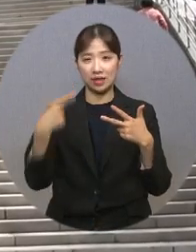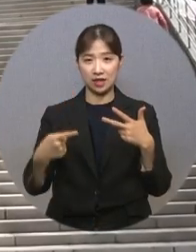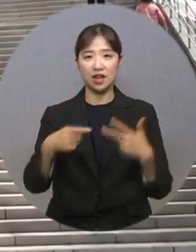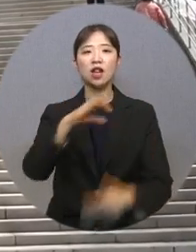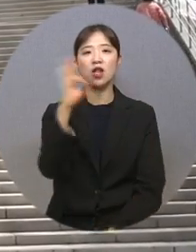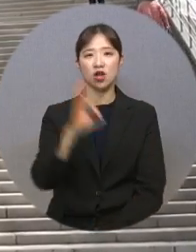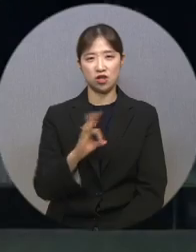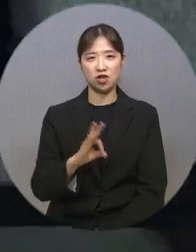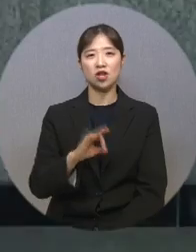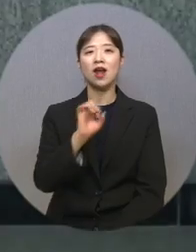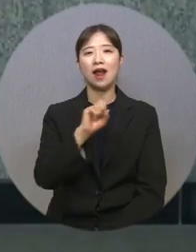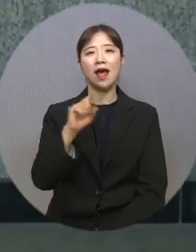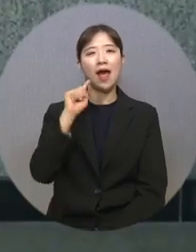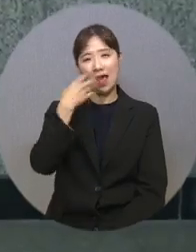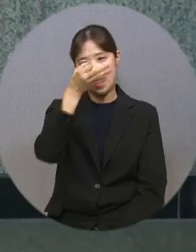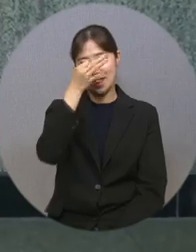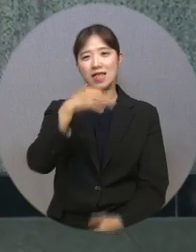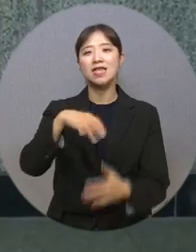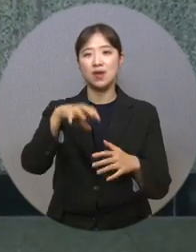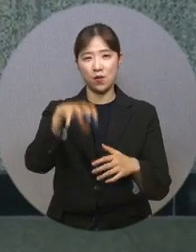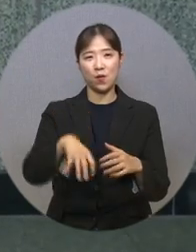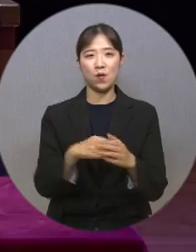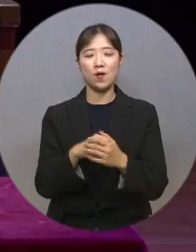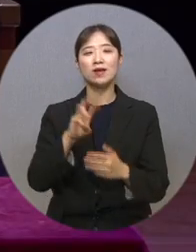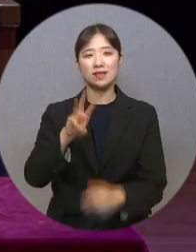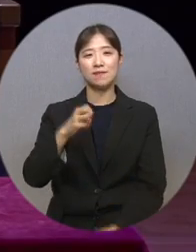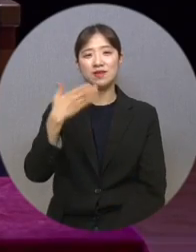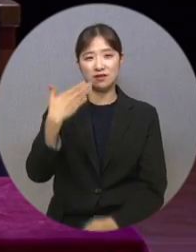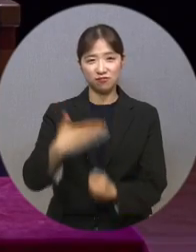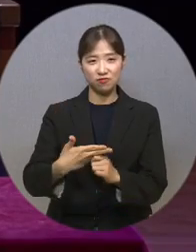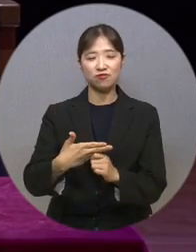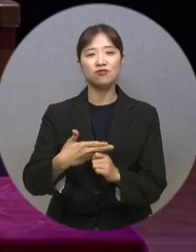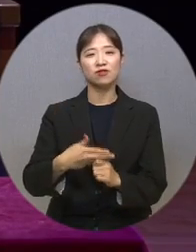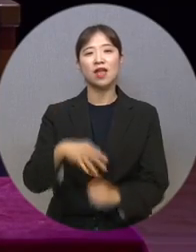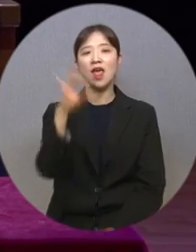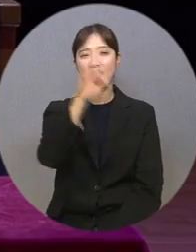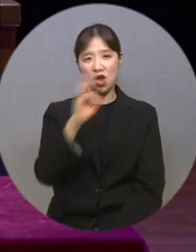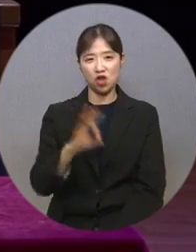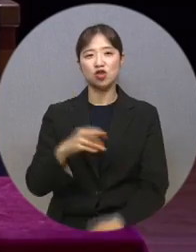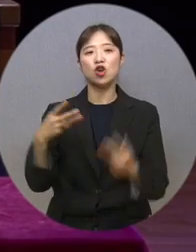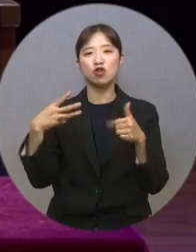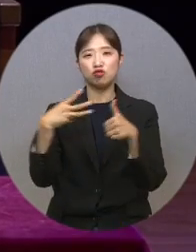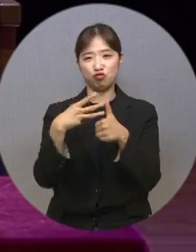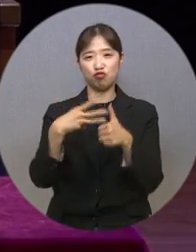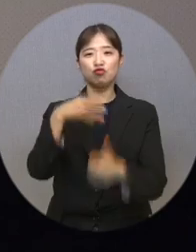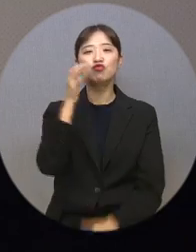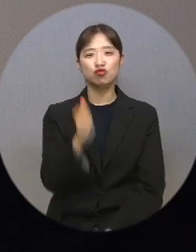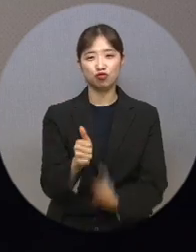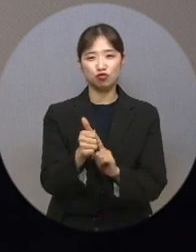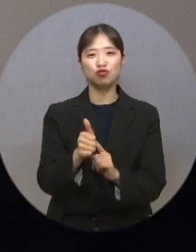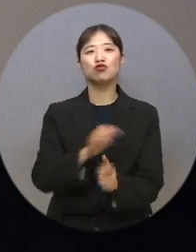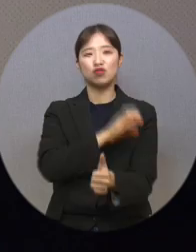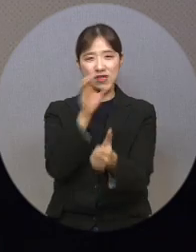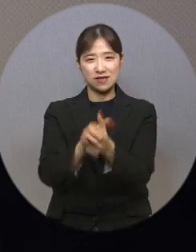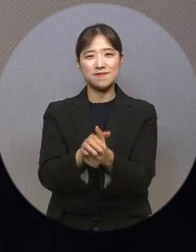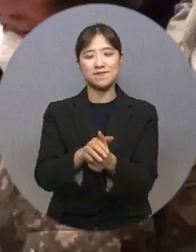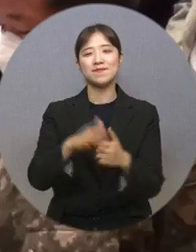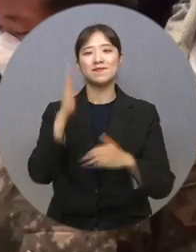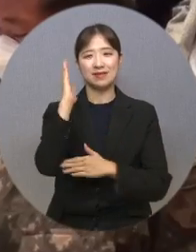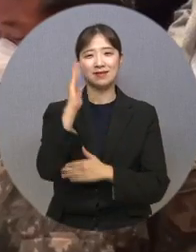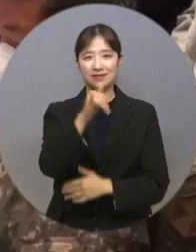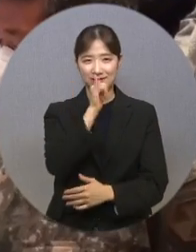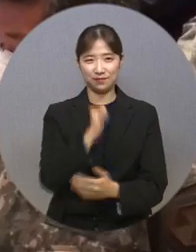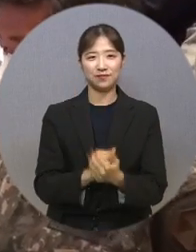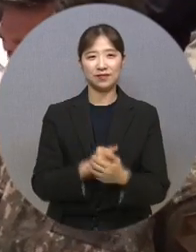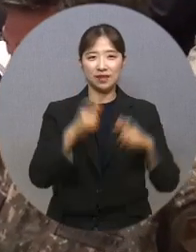수레홀 아트홀에서는 제39대 민선 8기 연천 군수 취임식이 진행되었습니다. 지역 국회의원,